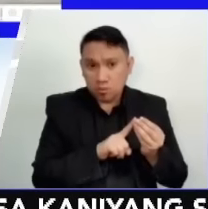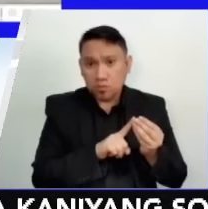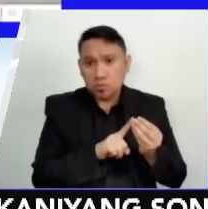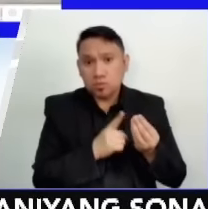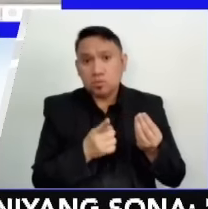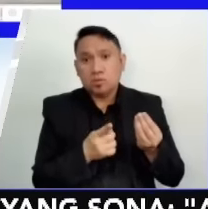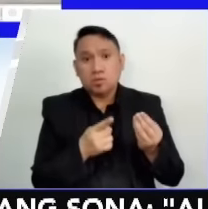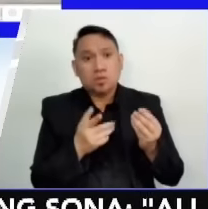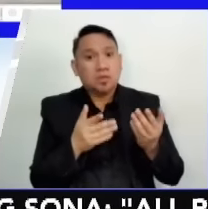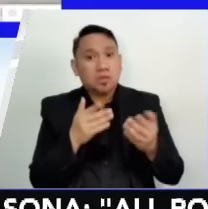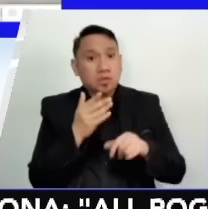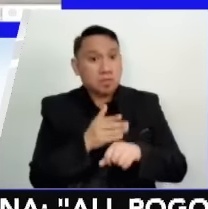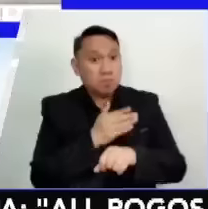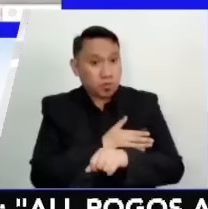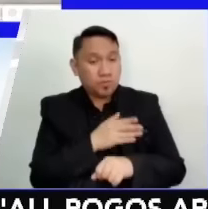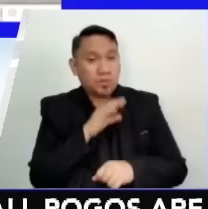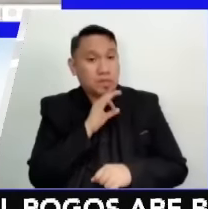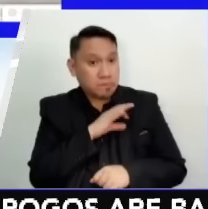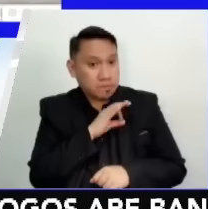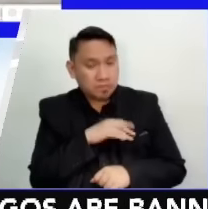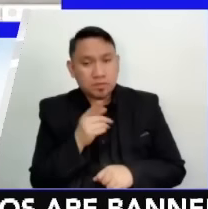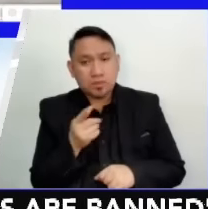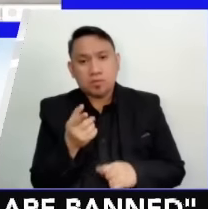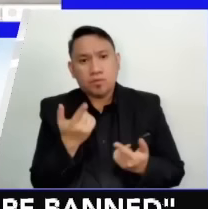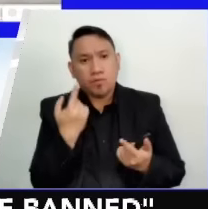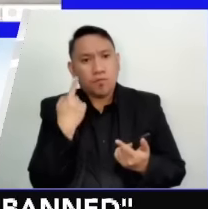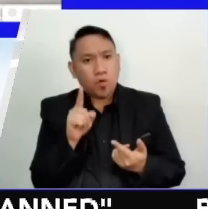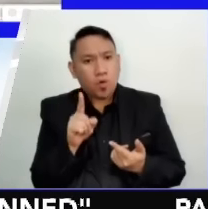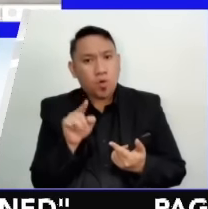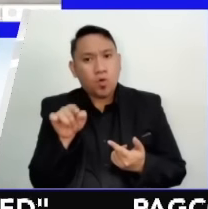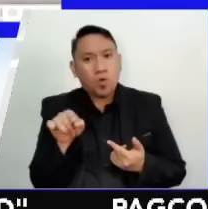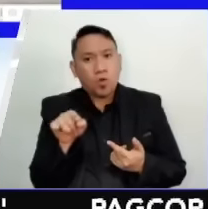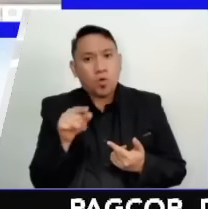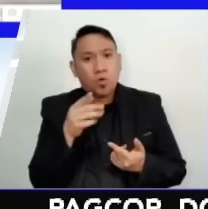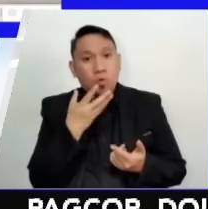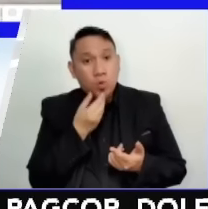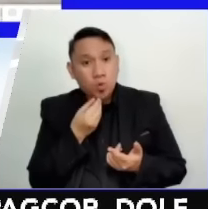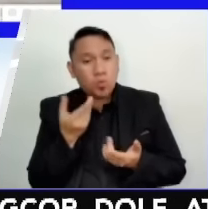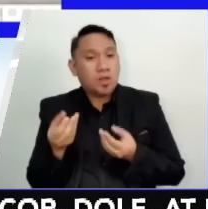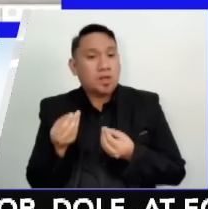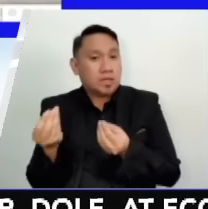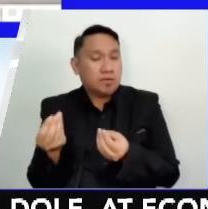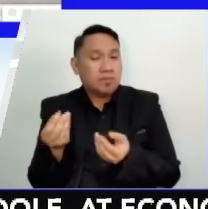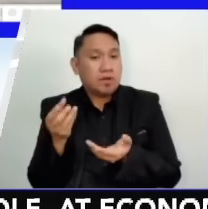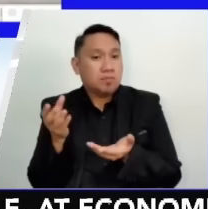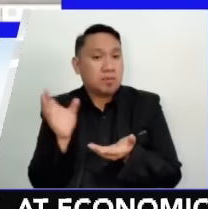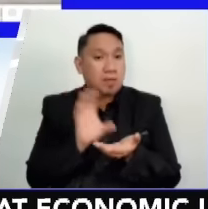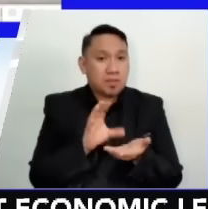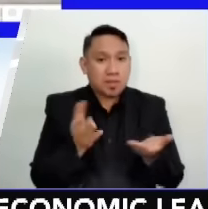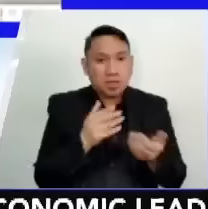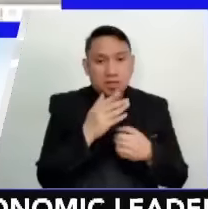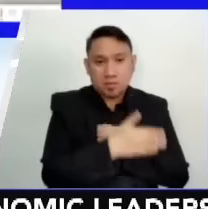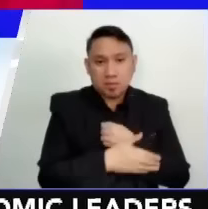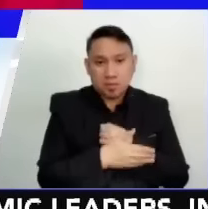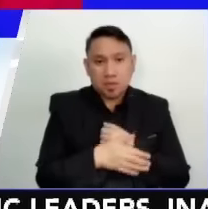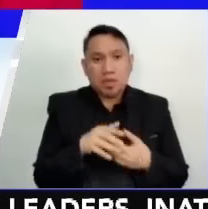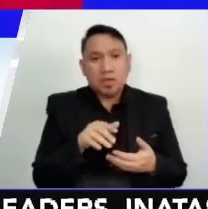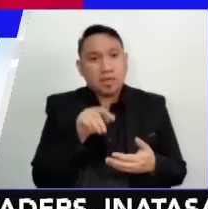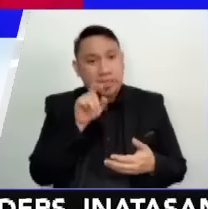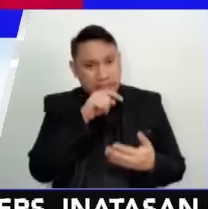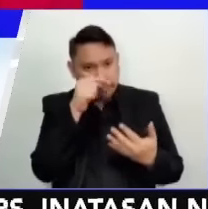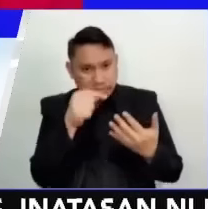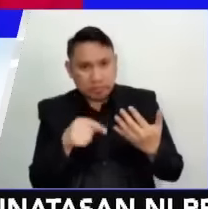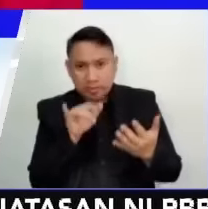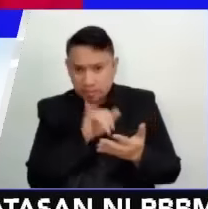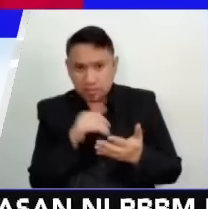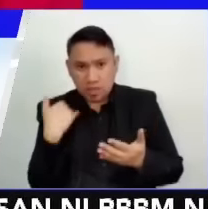incentives pagbibigay ng mga incentives sa mga mamumuhunan sa ating bansa so ito yung mga priority na gusto na personally ako gusto k matapos